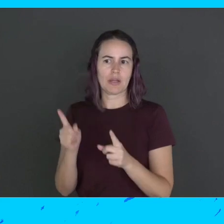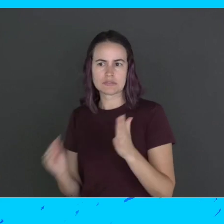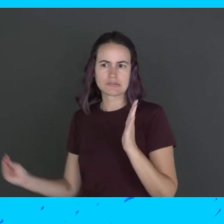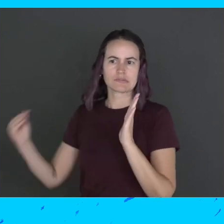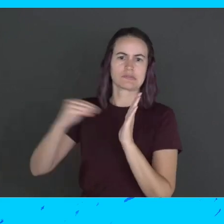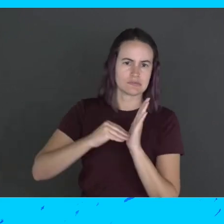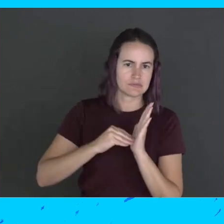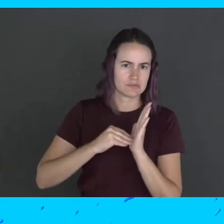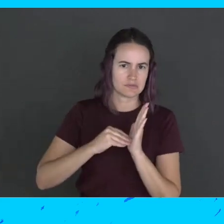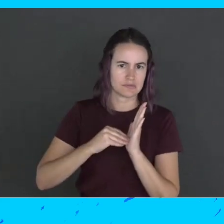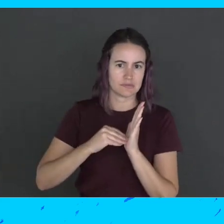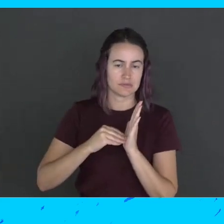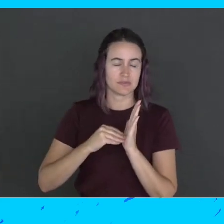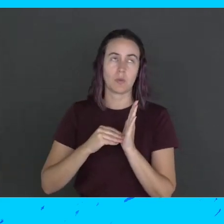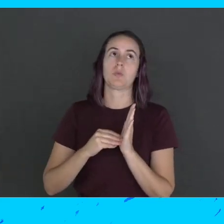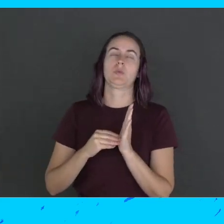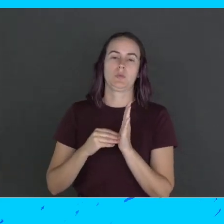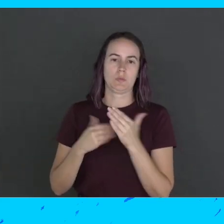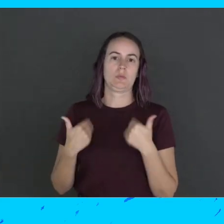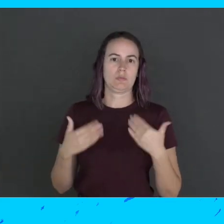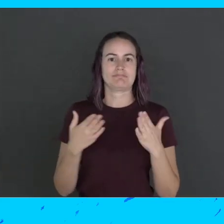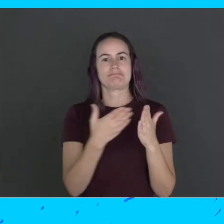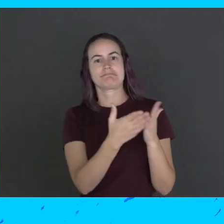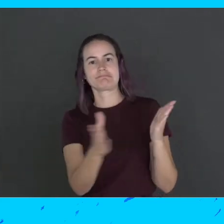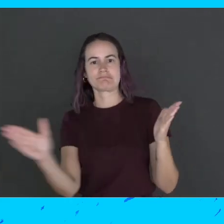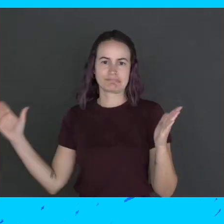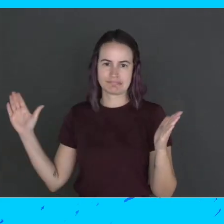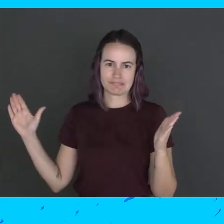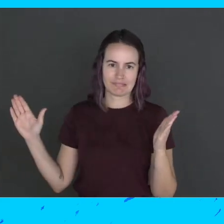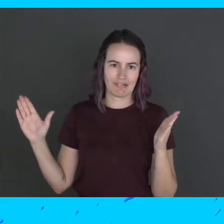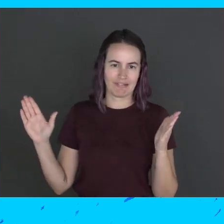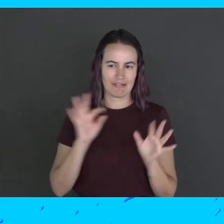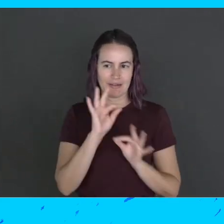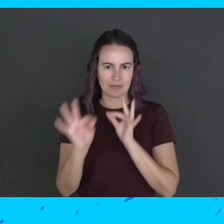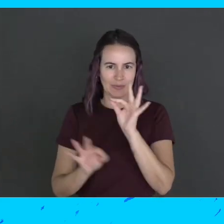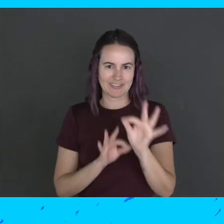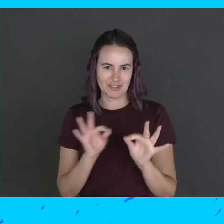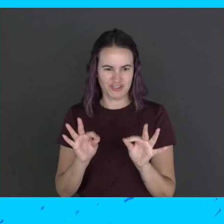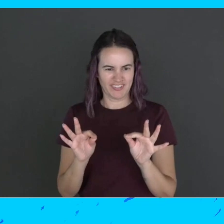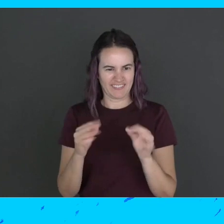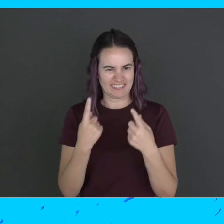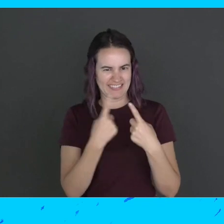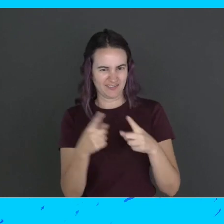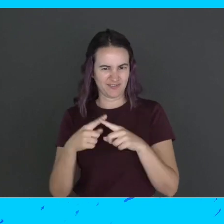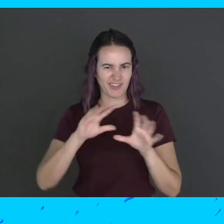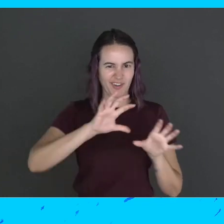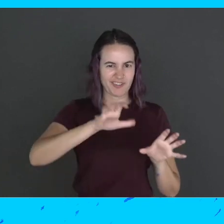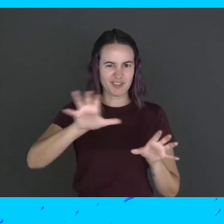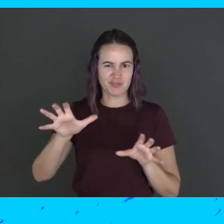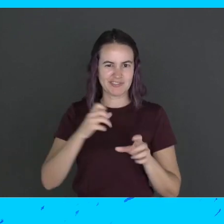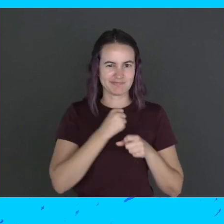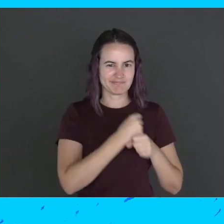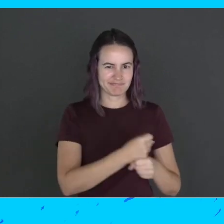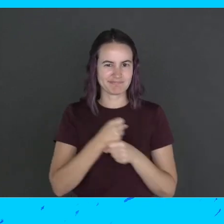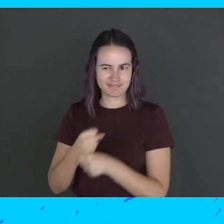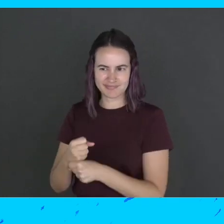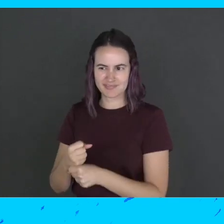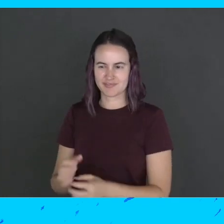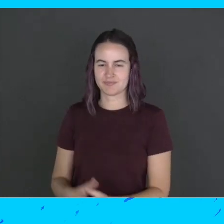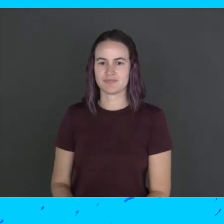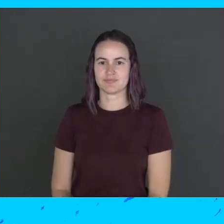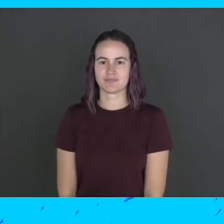de différents pays. Donc, voyons si nous avons une réponse de chacun de nos